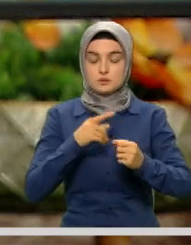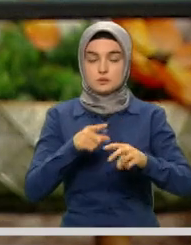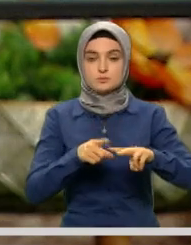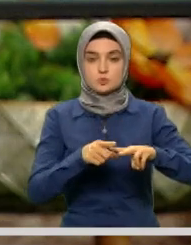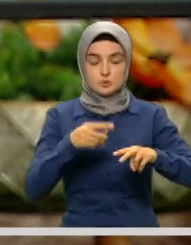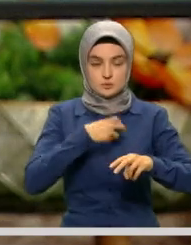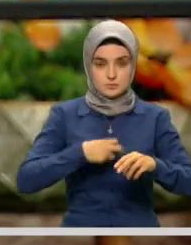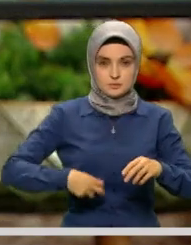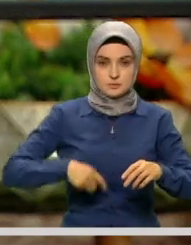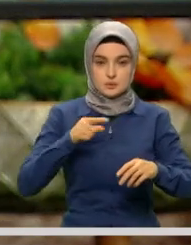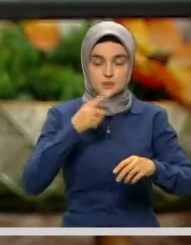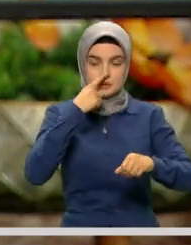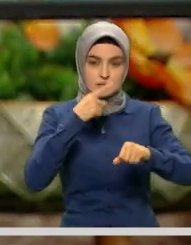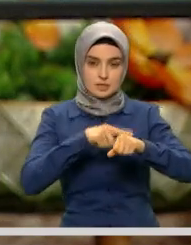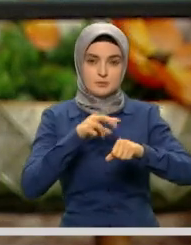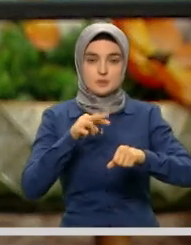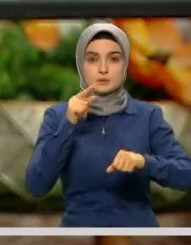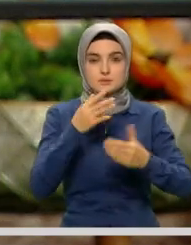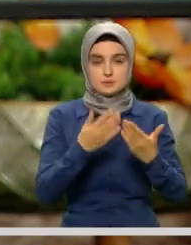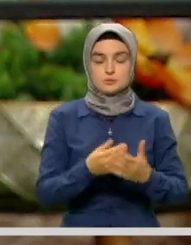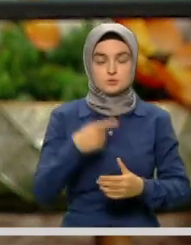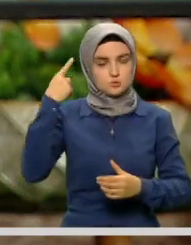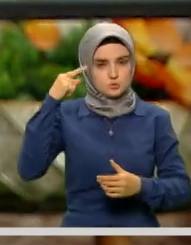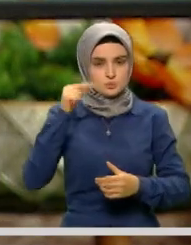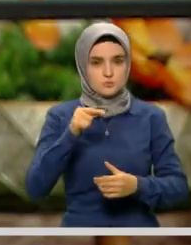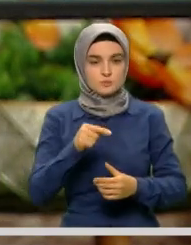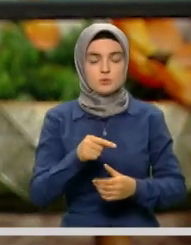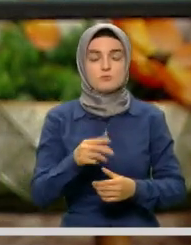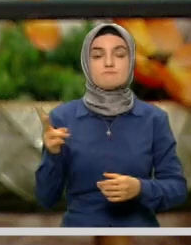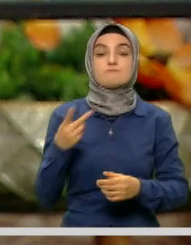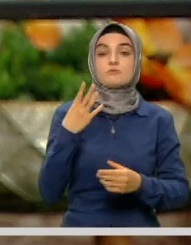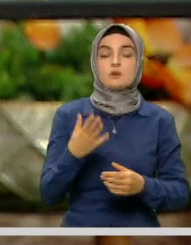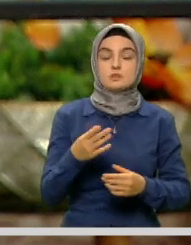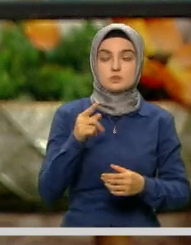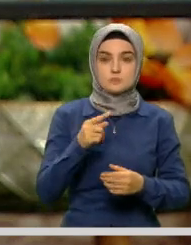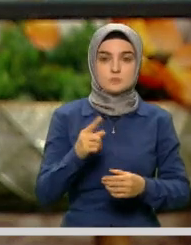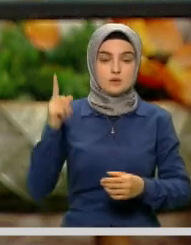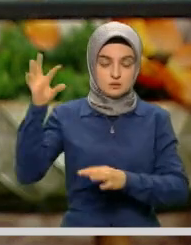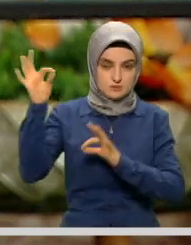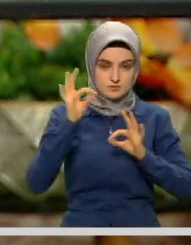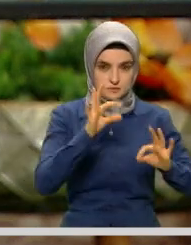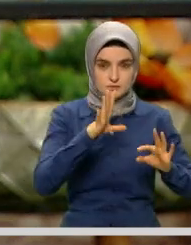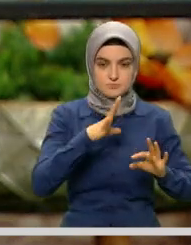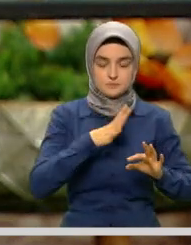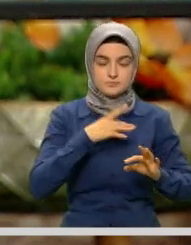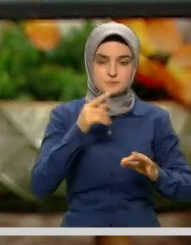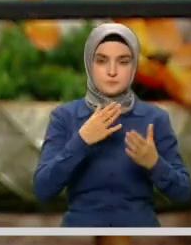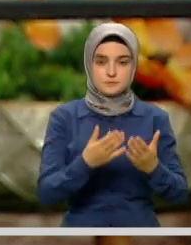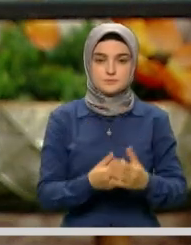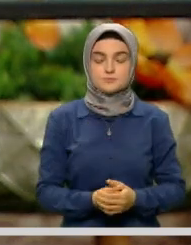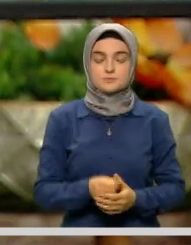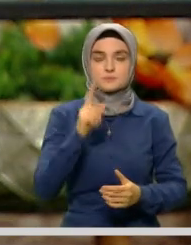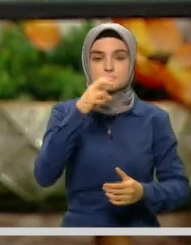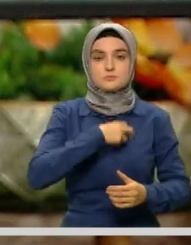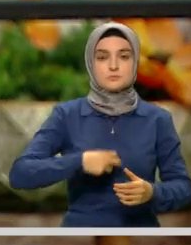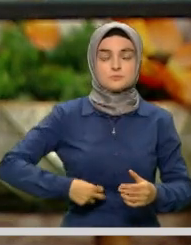düşünelim. O tabi olmaktan vazgeçiyor. Düşünün bir tarafta Allah'ın bir vahyi var. O vahyin temsilcisi bir